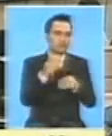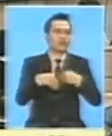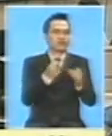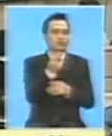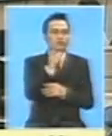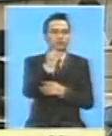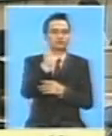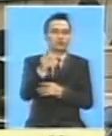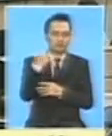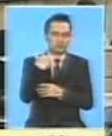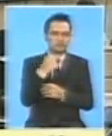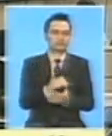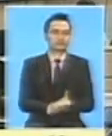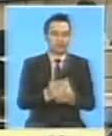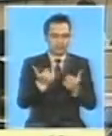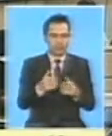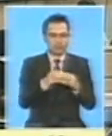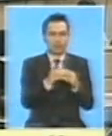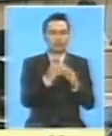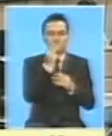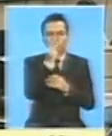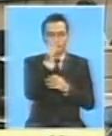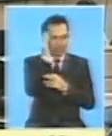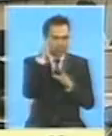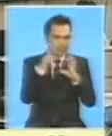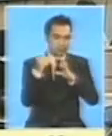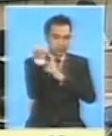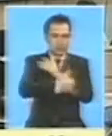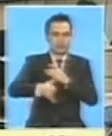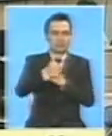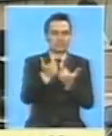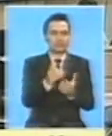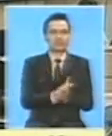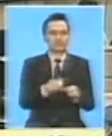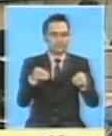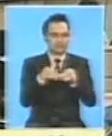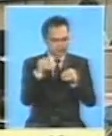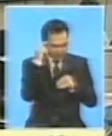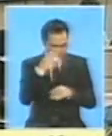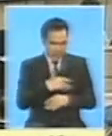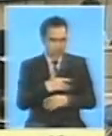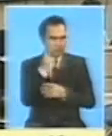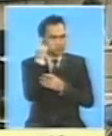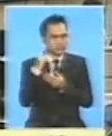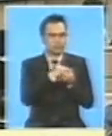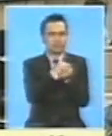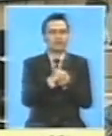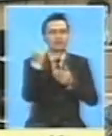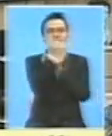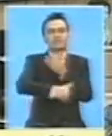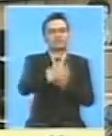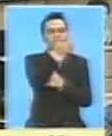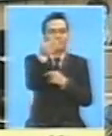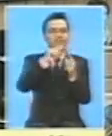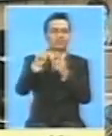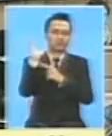ช.นะครับในท้ายสุดในกลุ่มนี้เรื่องด้านการต่างประเทศประเทศเรานั้นจะยึดหลักการเสริมสร้างความสัมพันธ์ดีกับนานาประเทศ